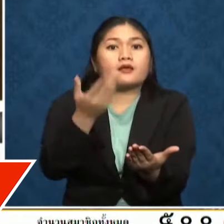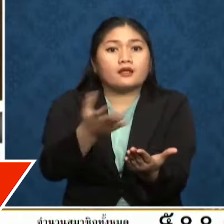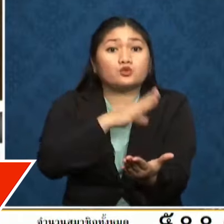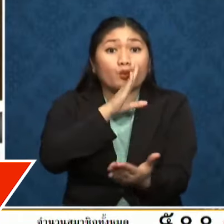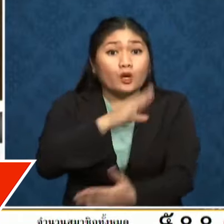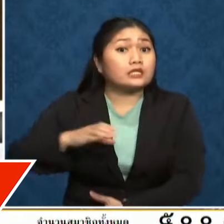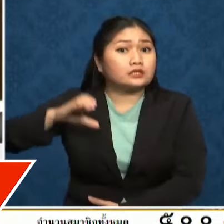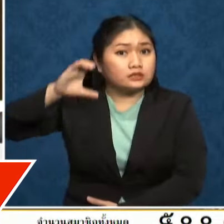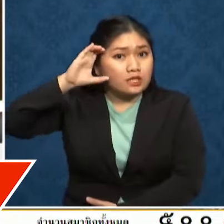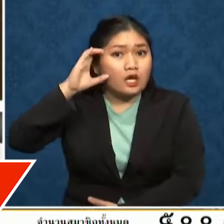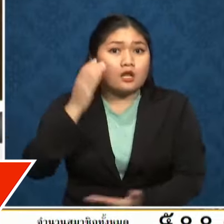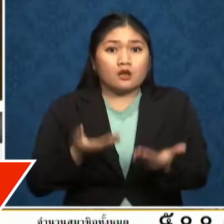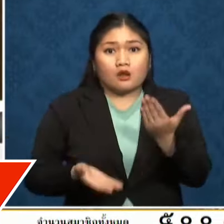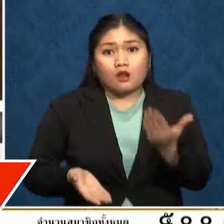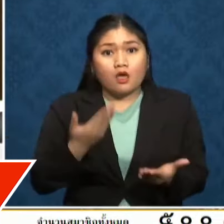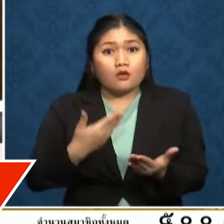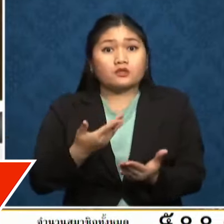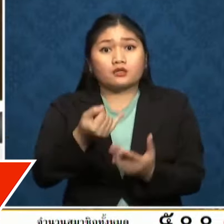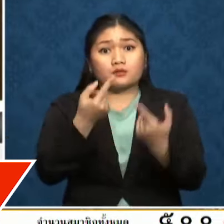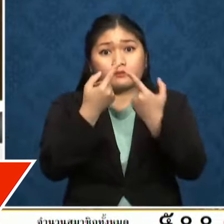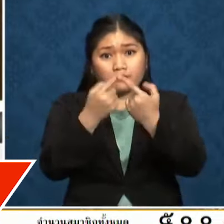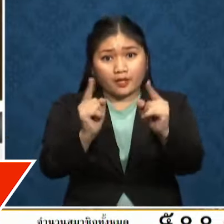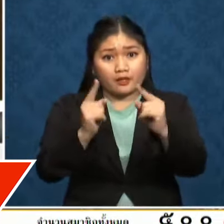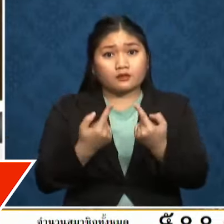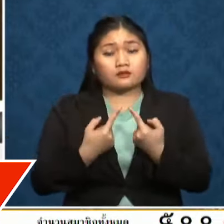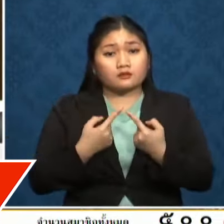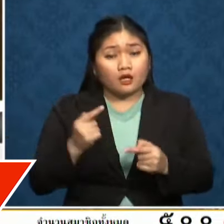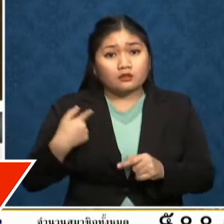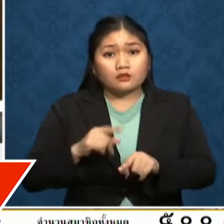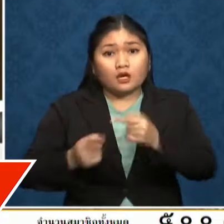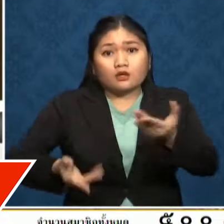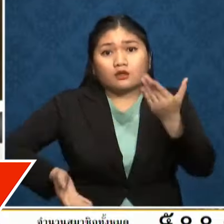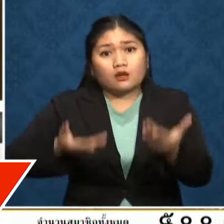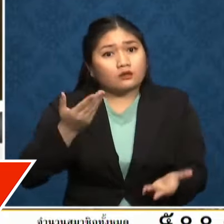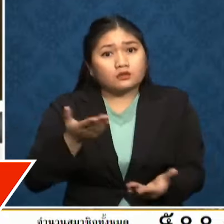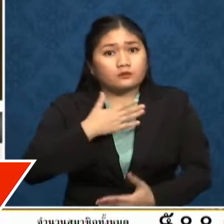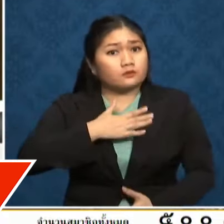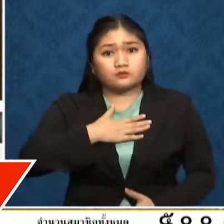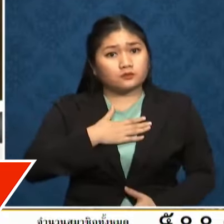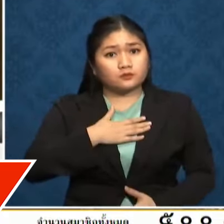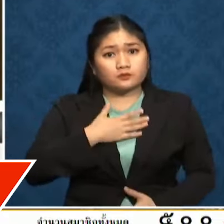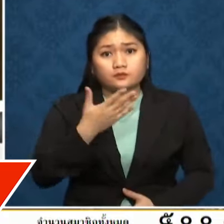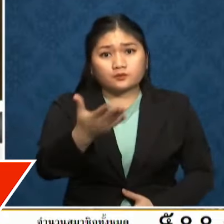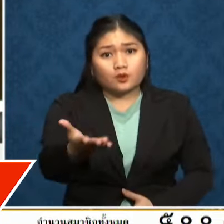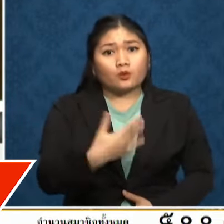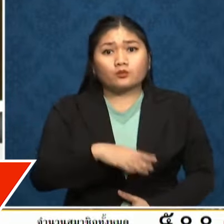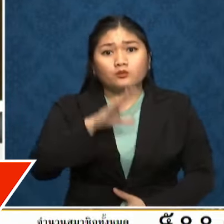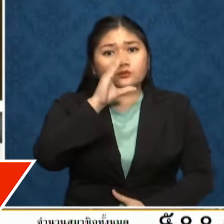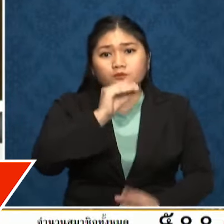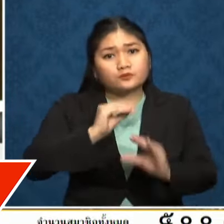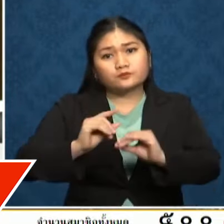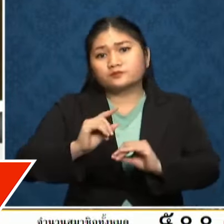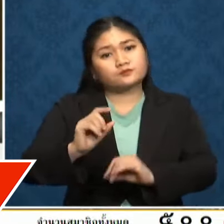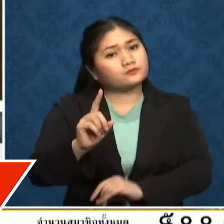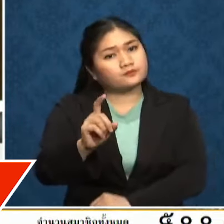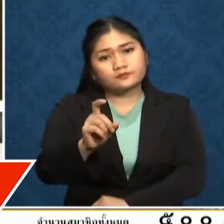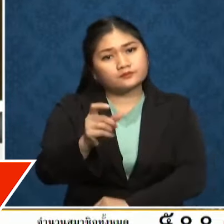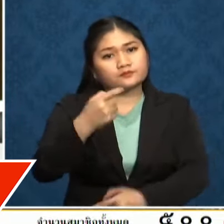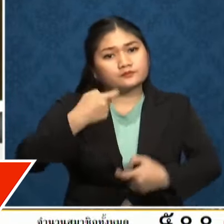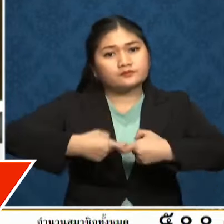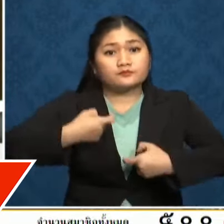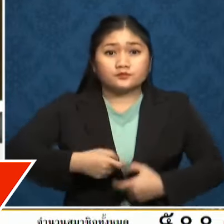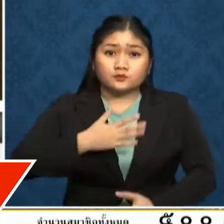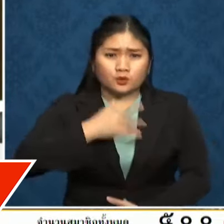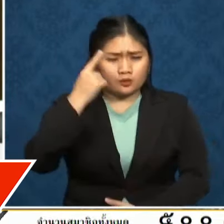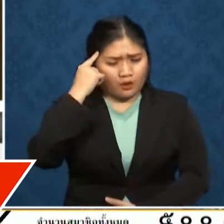เชื่อแบบใด ๆ หนึที่ผิแบคไปจากนั้นก็คงเกินกำรัที่ผู้ผมจะสามารถเข้าไปพูดคุยได้ผมม environmental